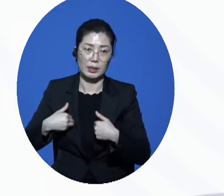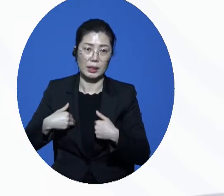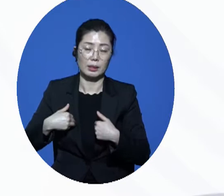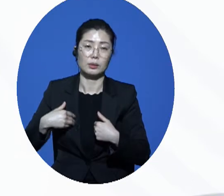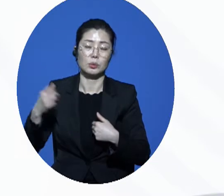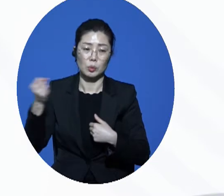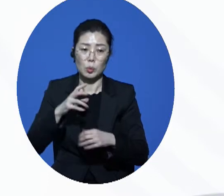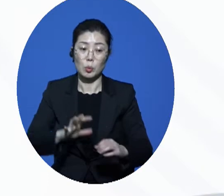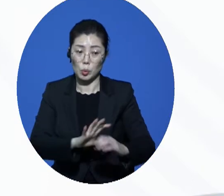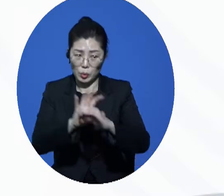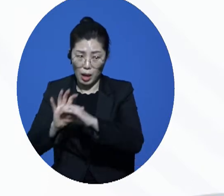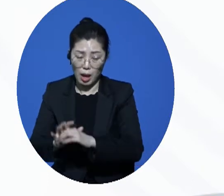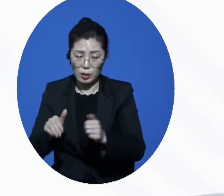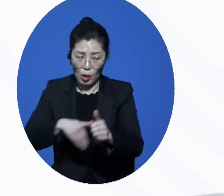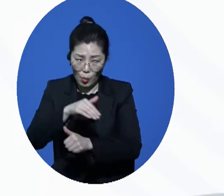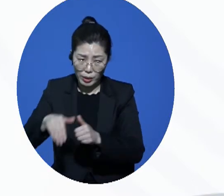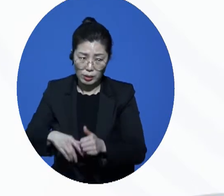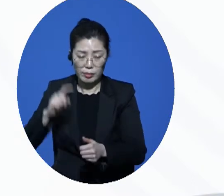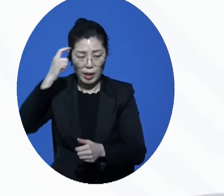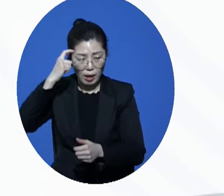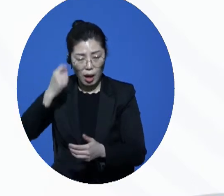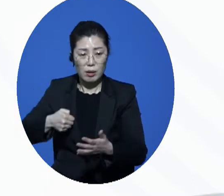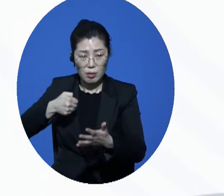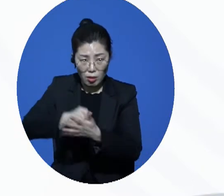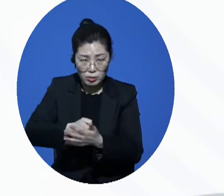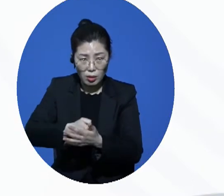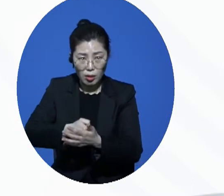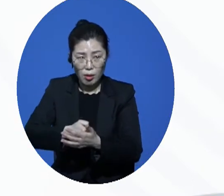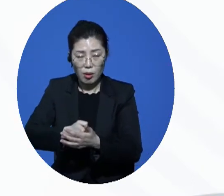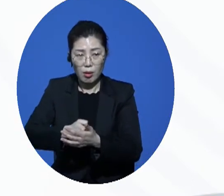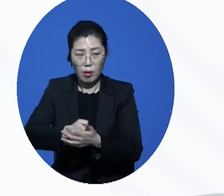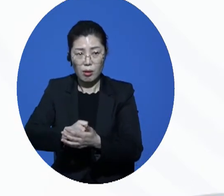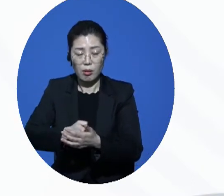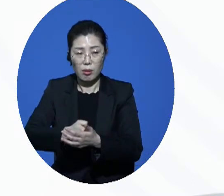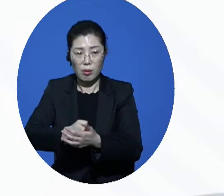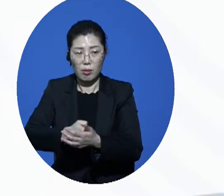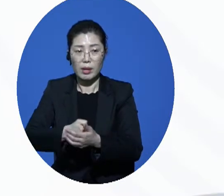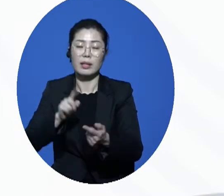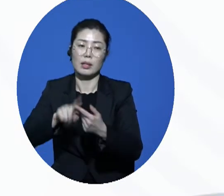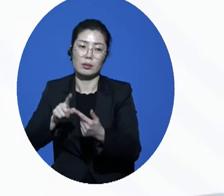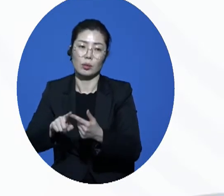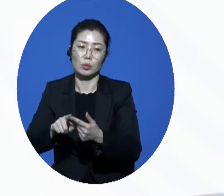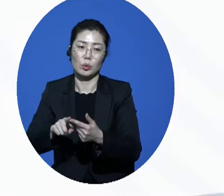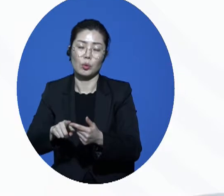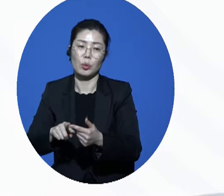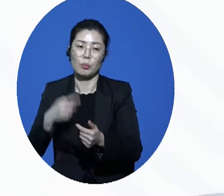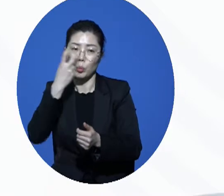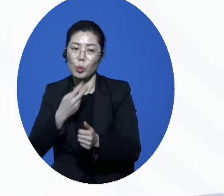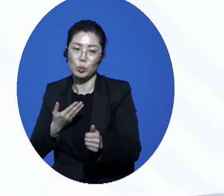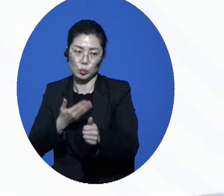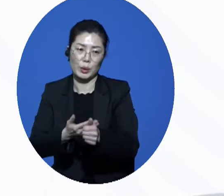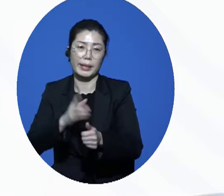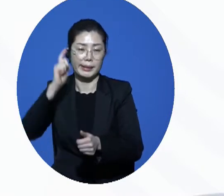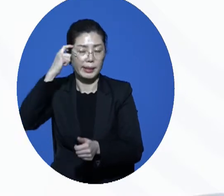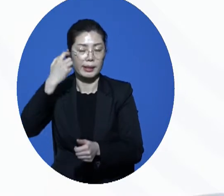있어서의 계획과 의사결정 과정에 그들의 동참을 가능케 해야 된다는 권고사항입니다.